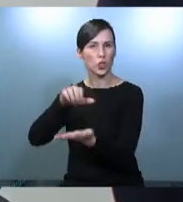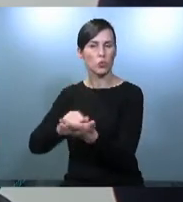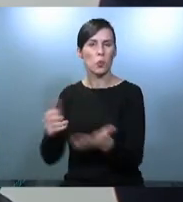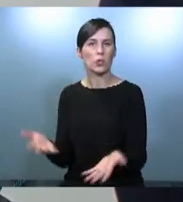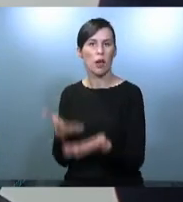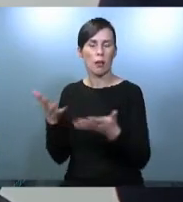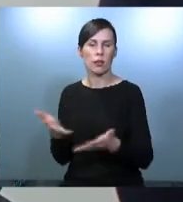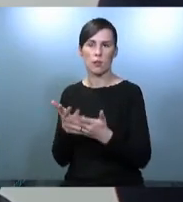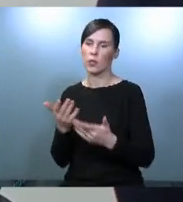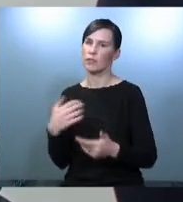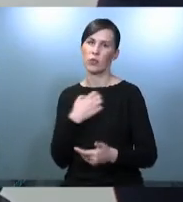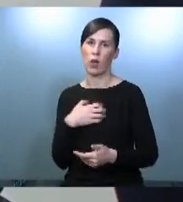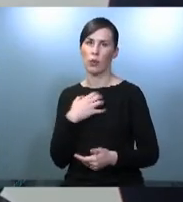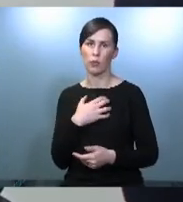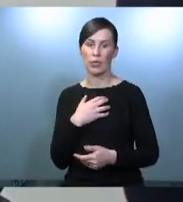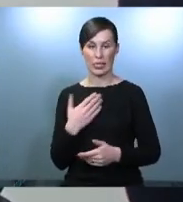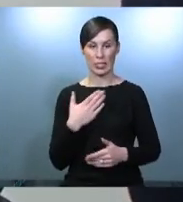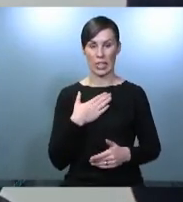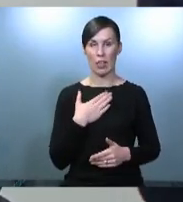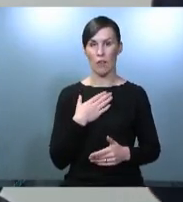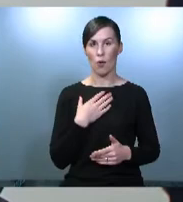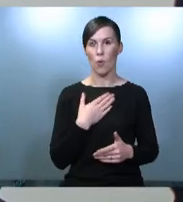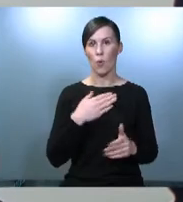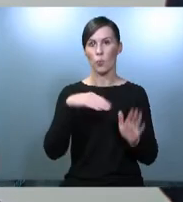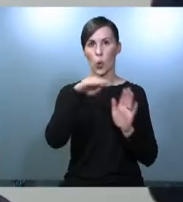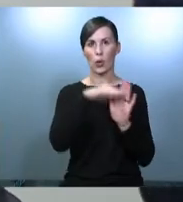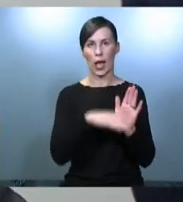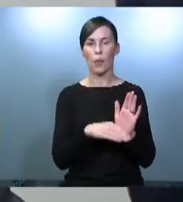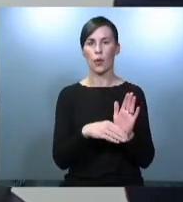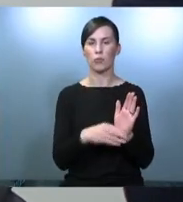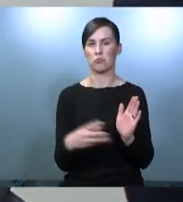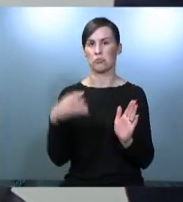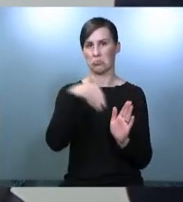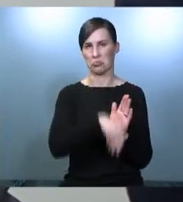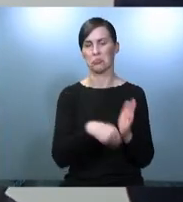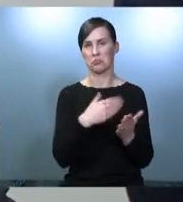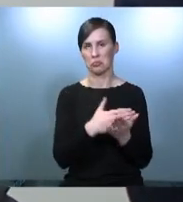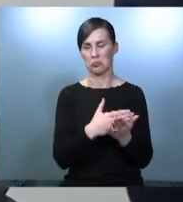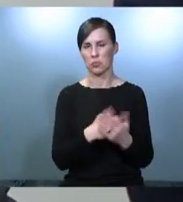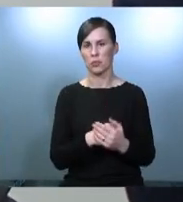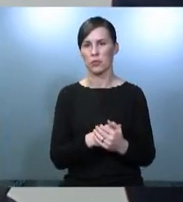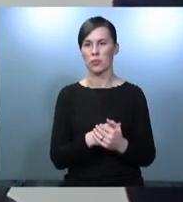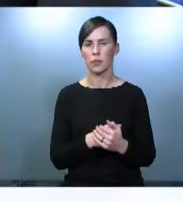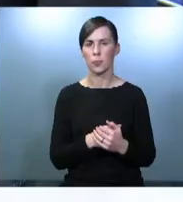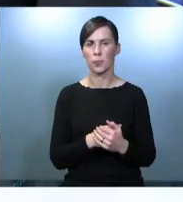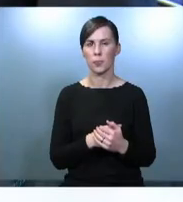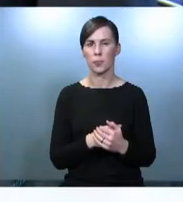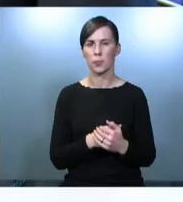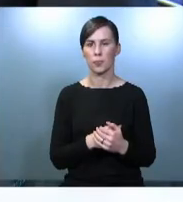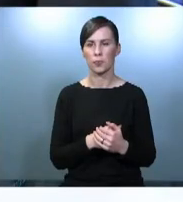skatinimas. Mes savo programoje esame numatę kurti inovacijų